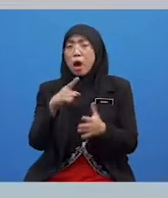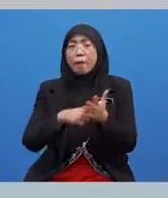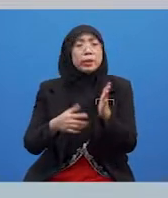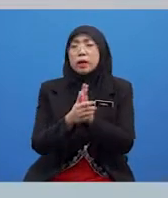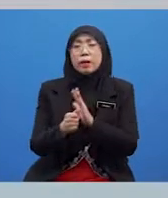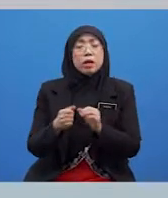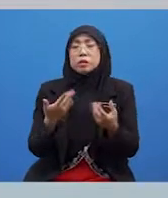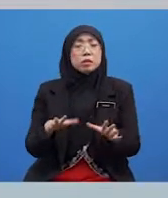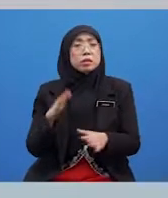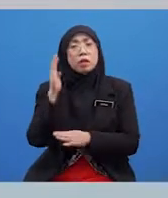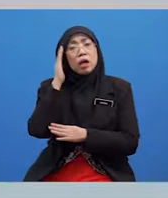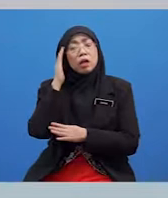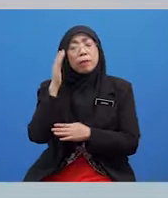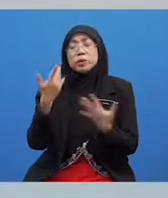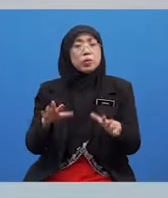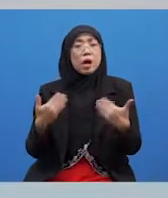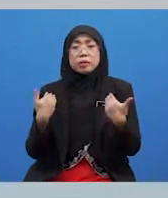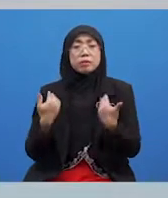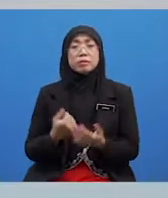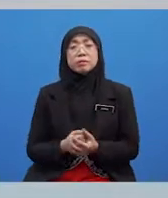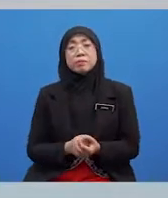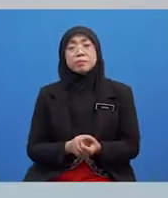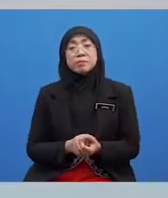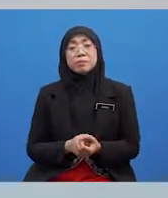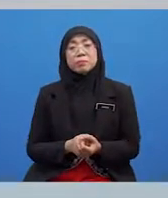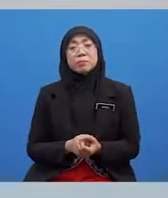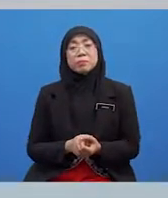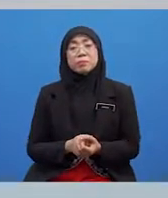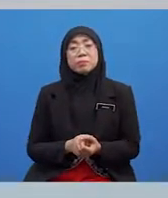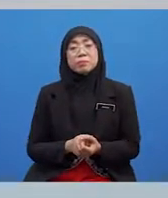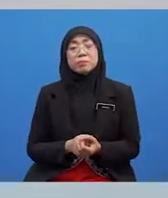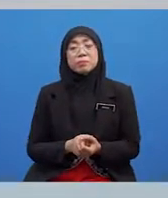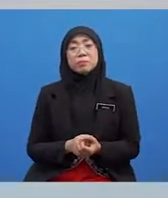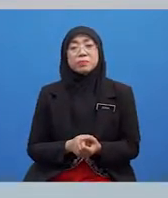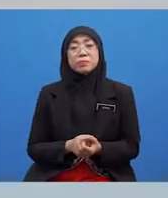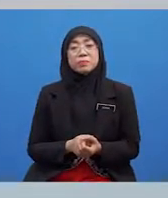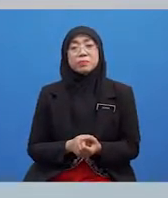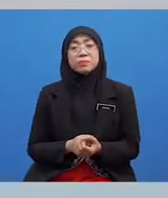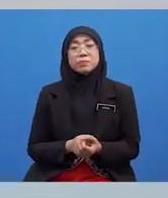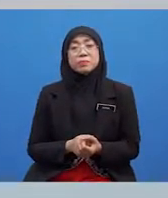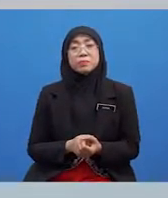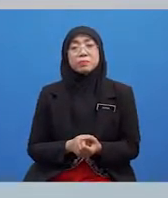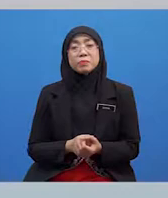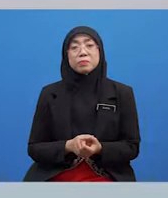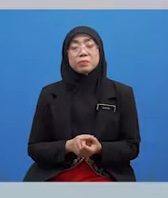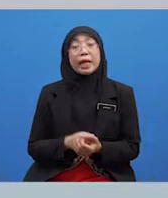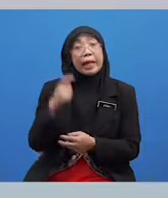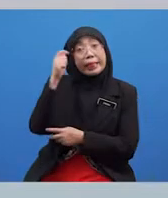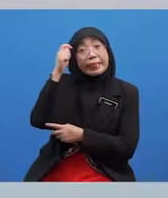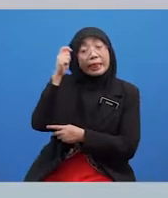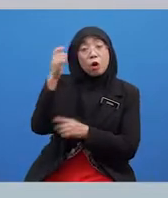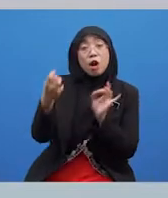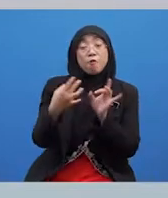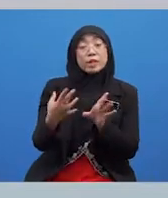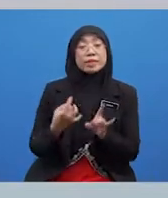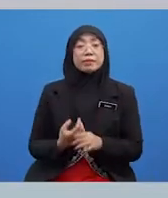fasa pemindahan semasa pertandingan ataupun ujian kemahiran. Teori